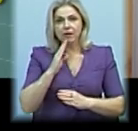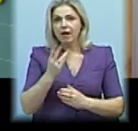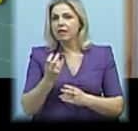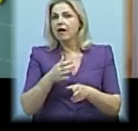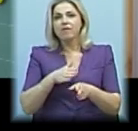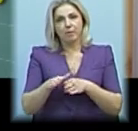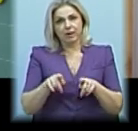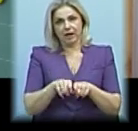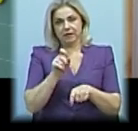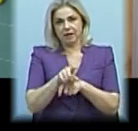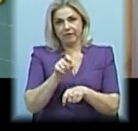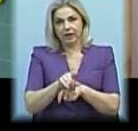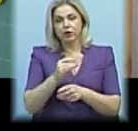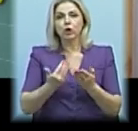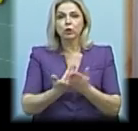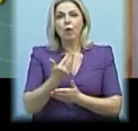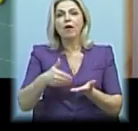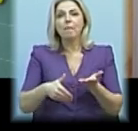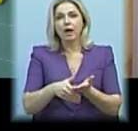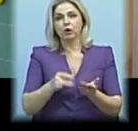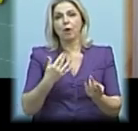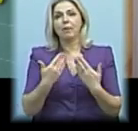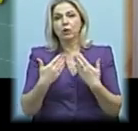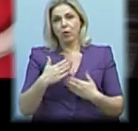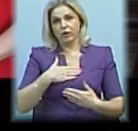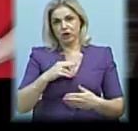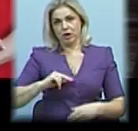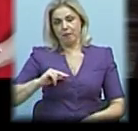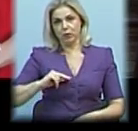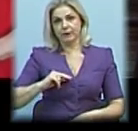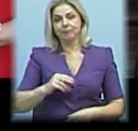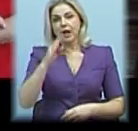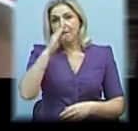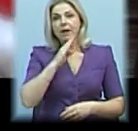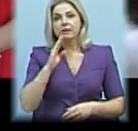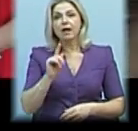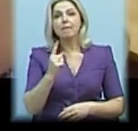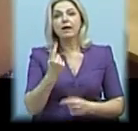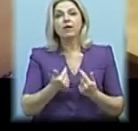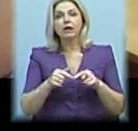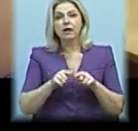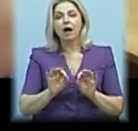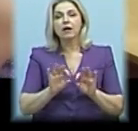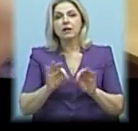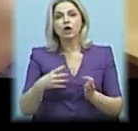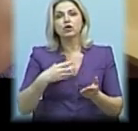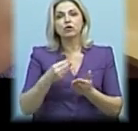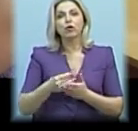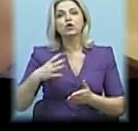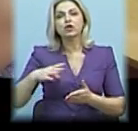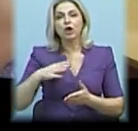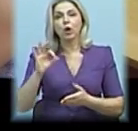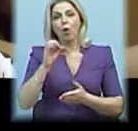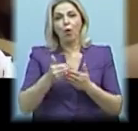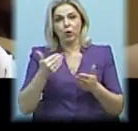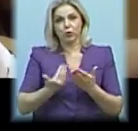таким завданням. Ну і нові методи, підходи у нашій роботі. Батьки учнів перших класів розповіли про свої очікування від нової української